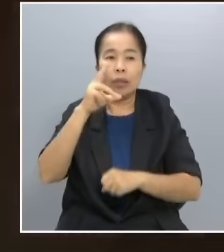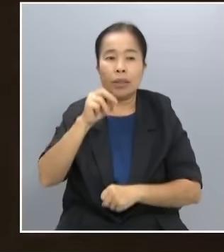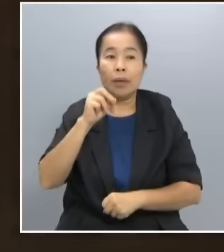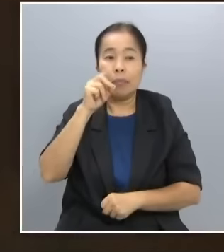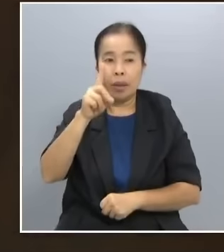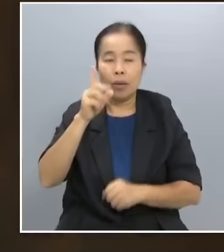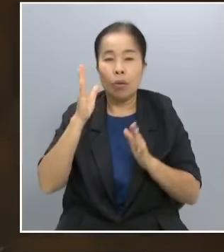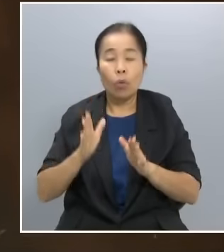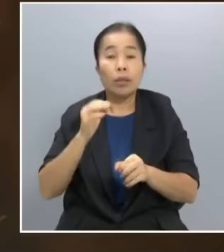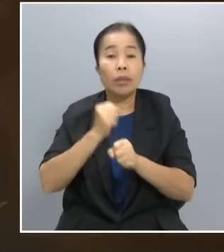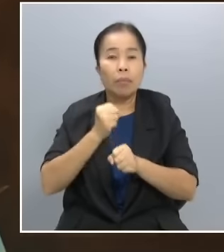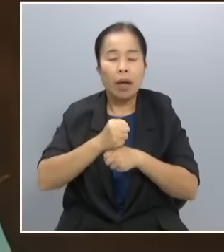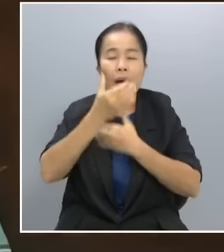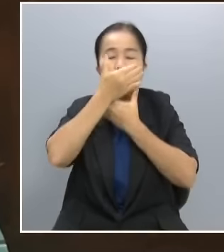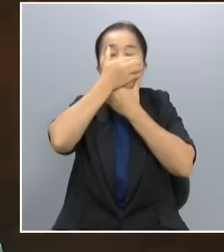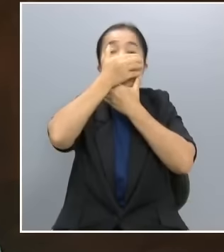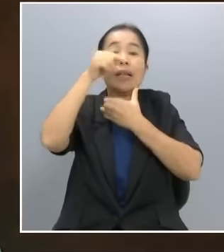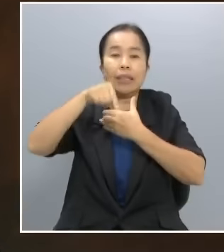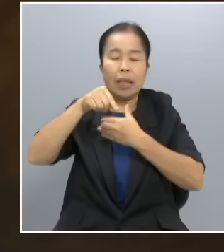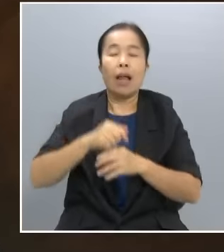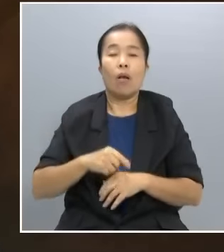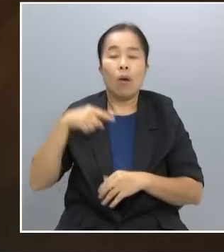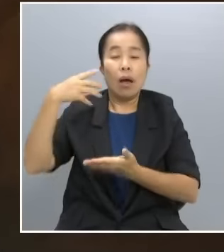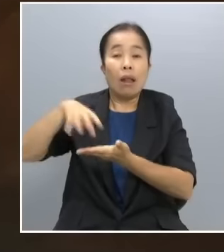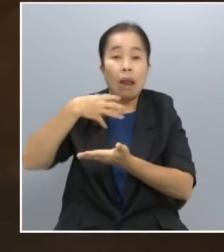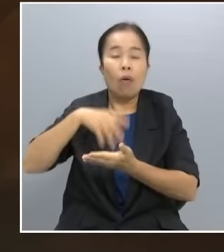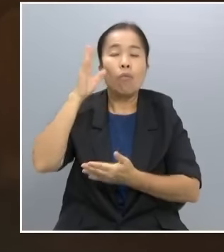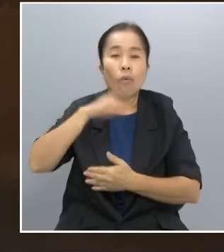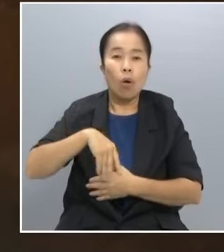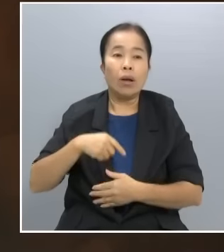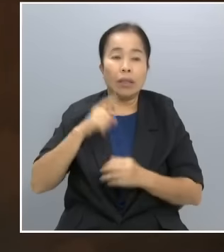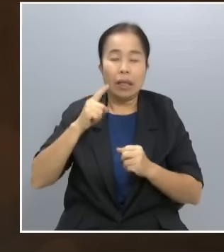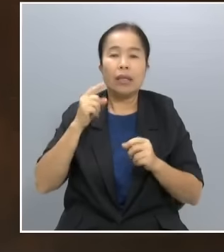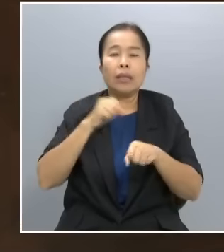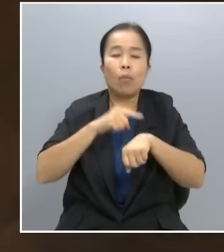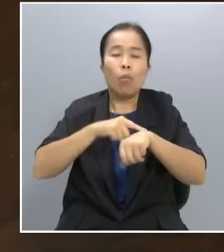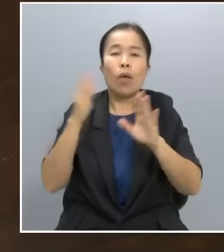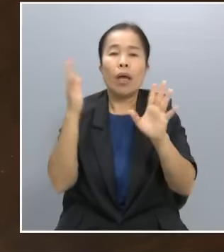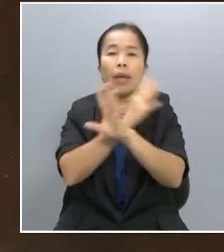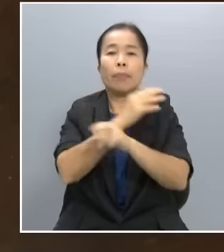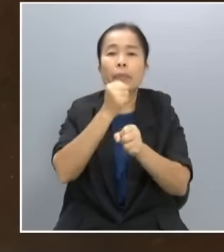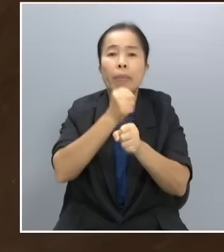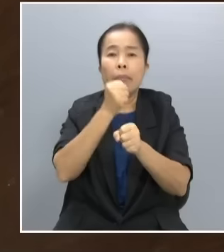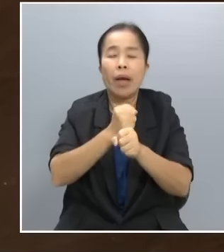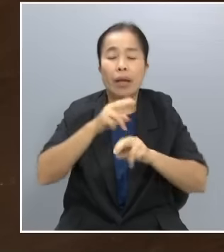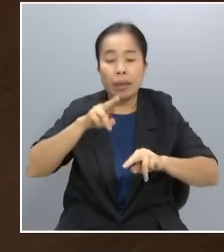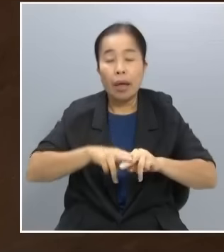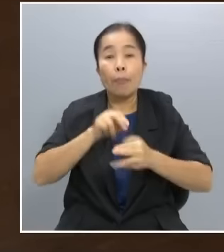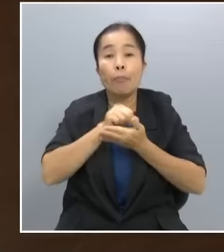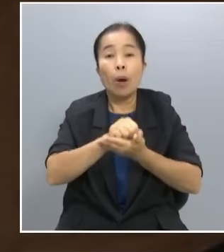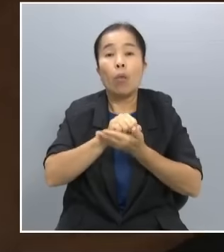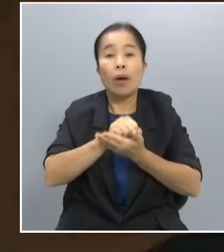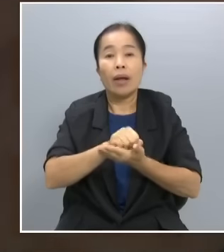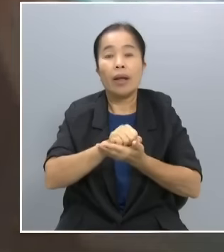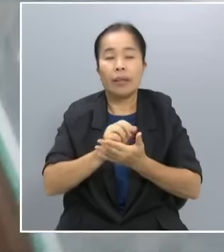ฮะเป็นเจ้าหน้าที่ที่ประสบเหตุแล้วครับเธอเล่าให้ฟังครับบอกว่าวันเกิดเหตุเนี่ยกำลังเข้าเวรอยู่โดยนั่งอยู่ที่โต๊ะบริการจุด One Stop